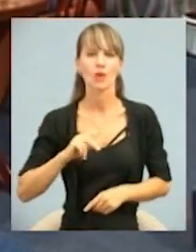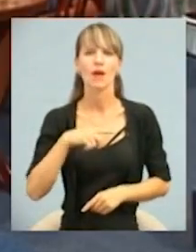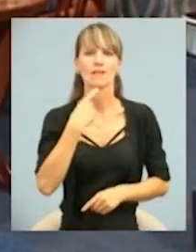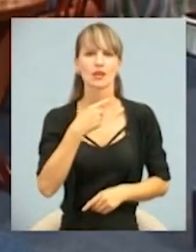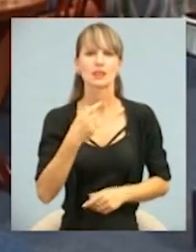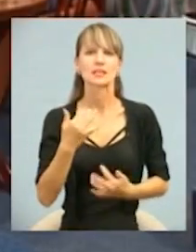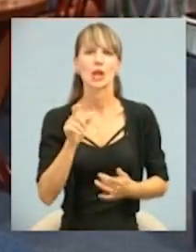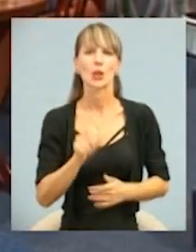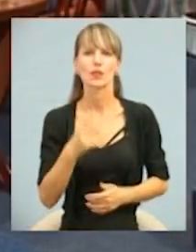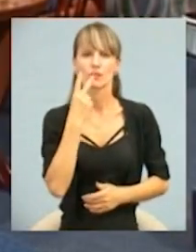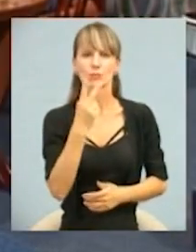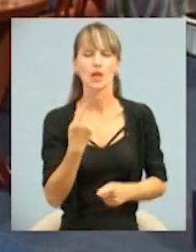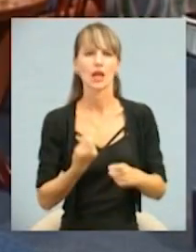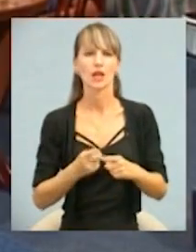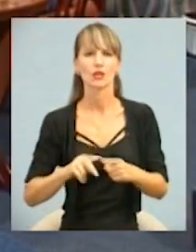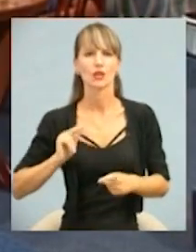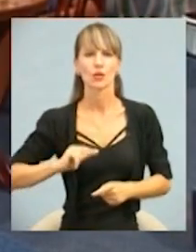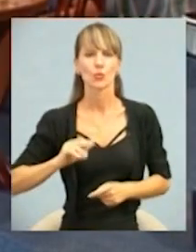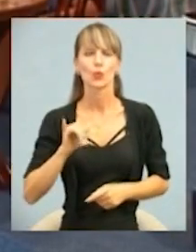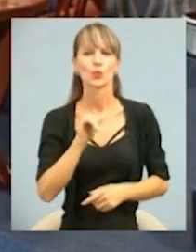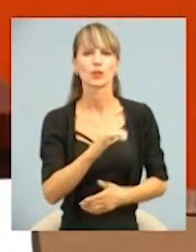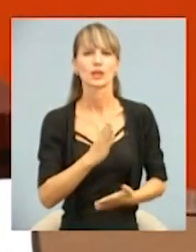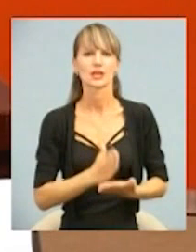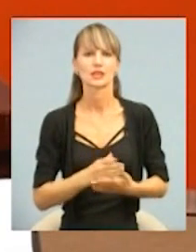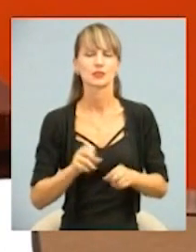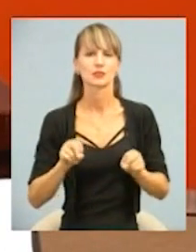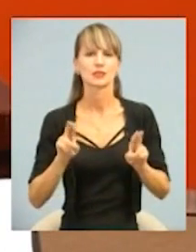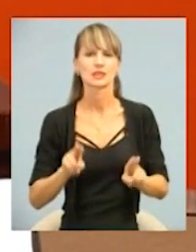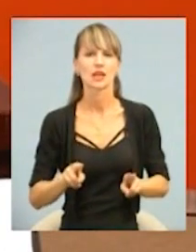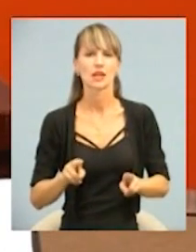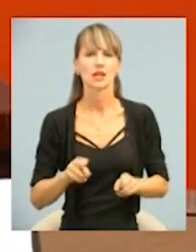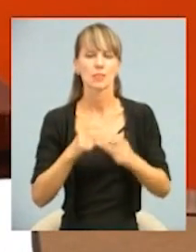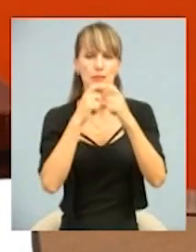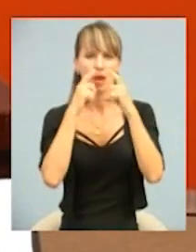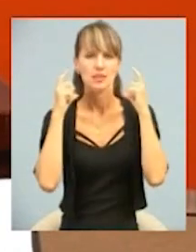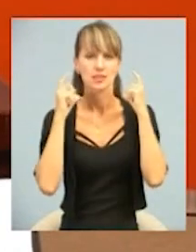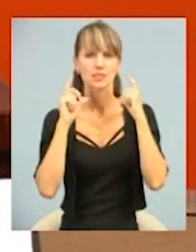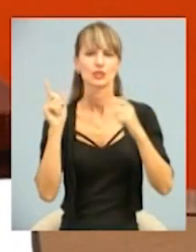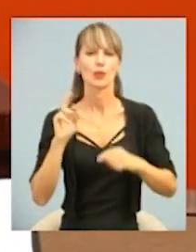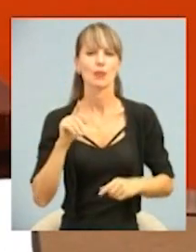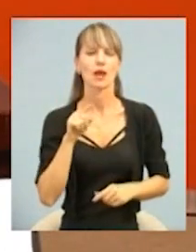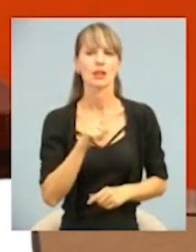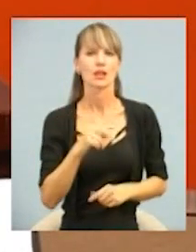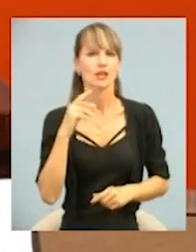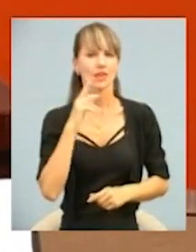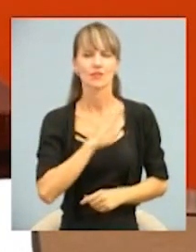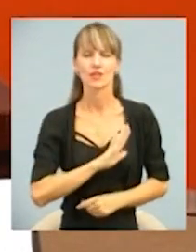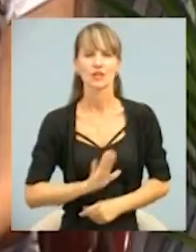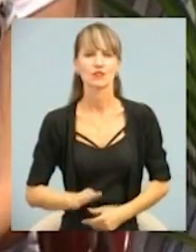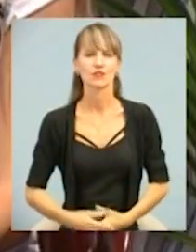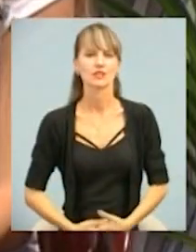кажучи, скільки людей бачить цю роботу. У них є спеціальні маски, щоб вони не